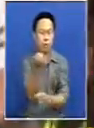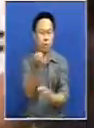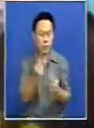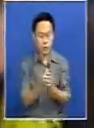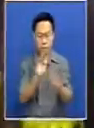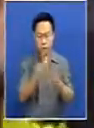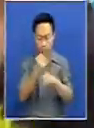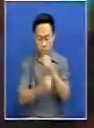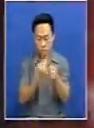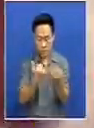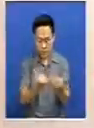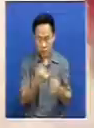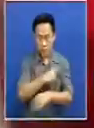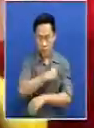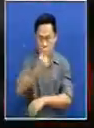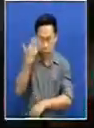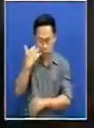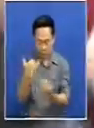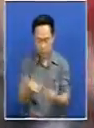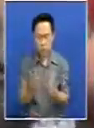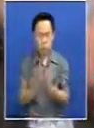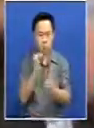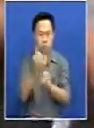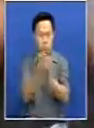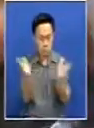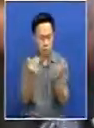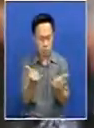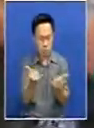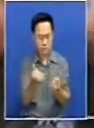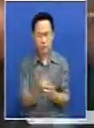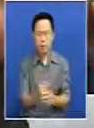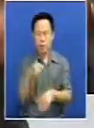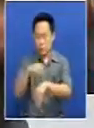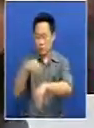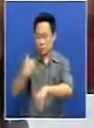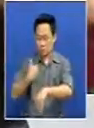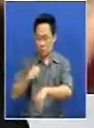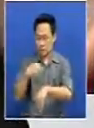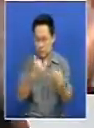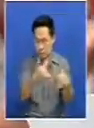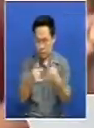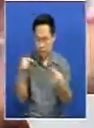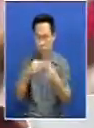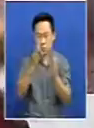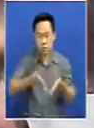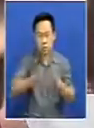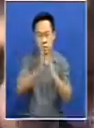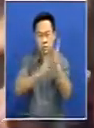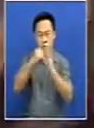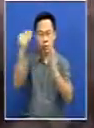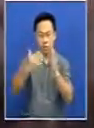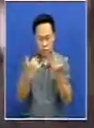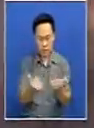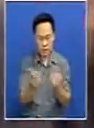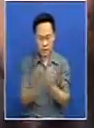ก็ถือว่าคึกคักกว่ามากด้วยค่ะคุณผู้ชมคะยังพอมีเวลานะคะกับการเดินทางมาเล่นน้ำที่ถนนสีลมแห่งนี้ค่ะส่ว